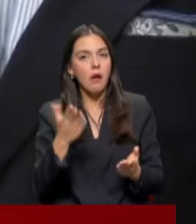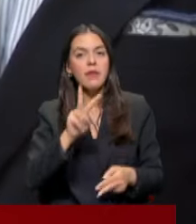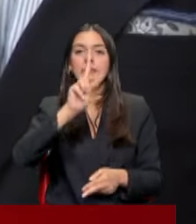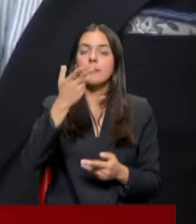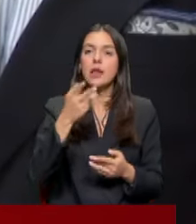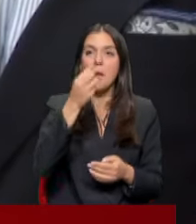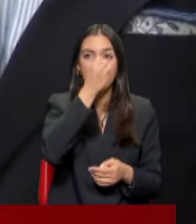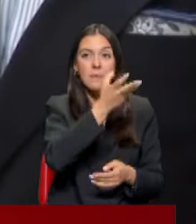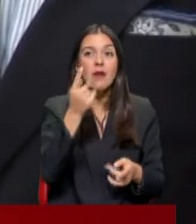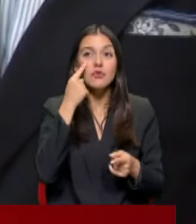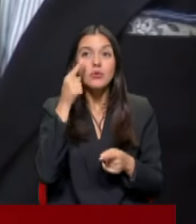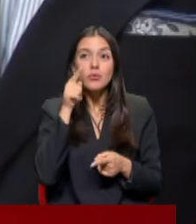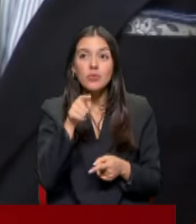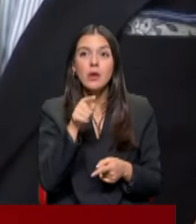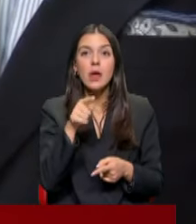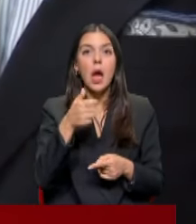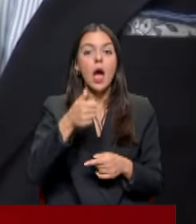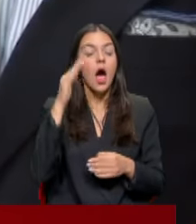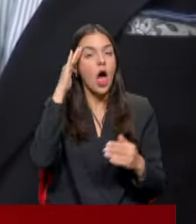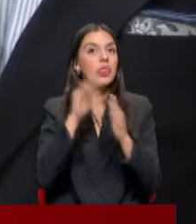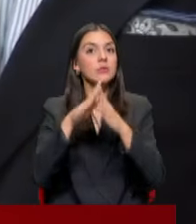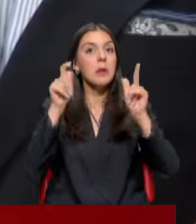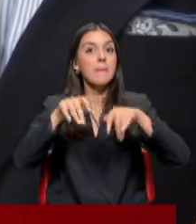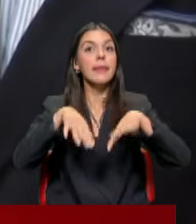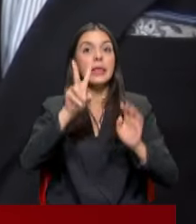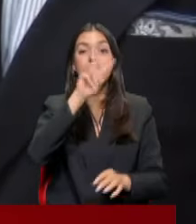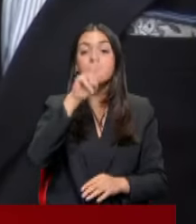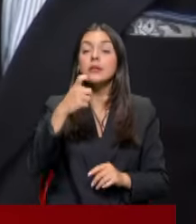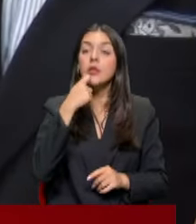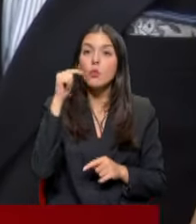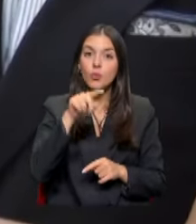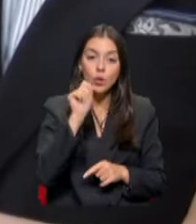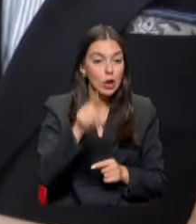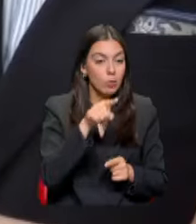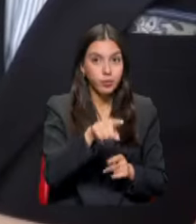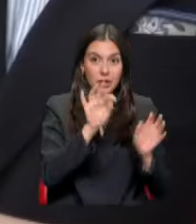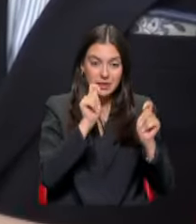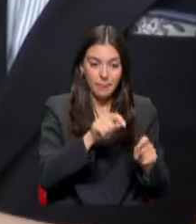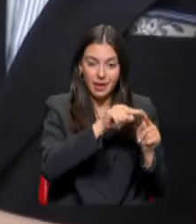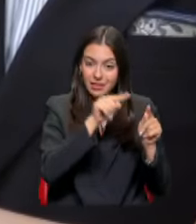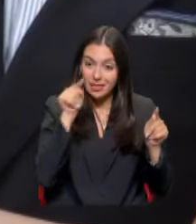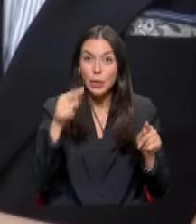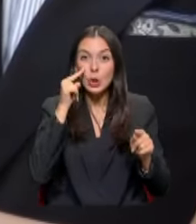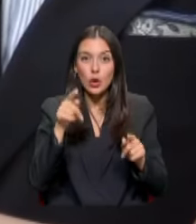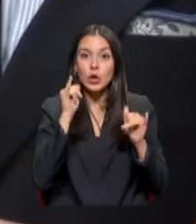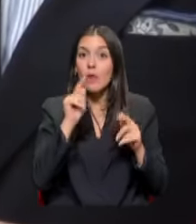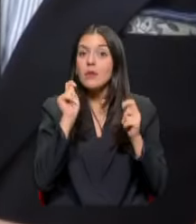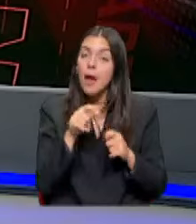da Bahçeli'yle bir anlaşma yapmak değil. 22 yıldır bu ülkeyi bu hale getirenlerle bir anlaşma yapacak halimiz